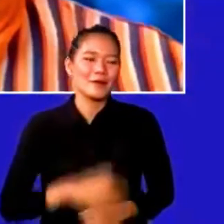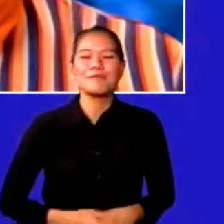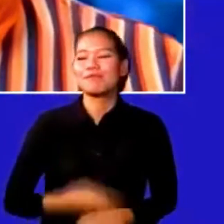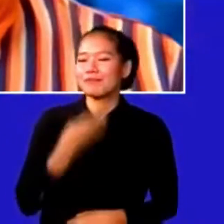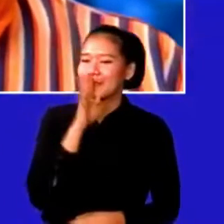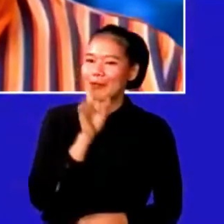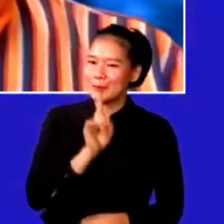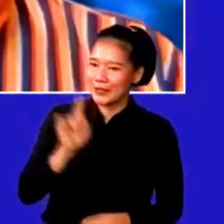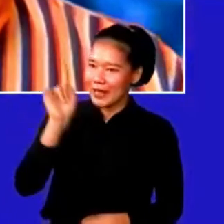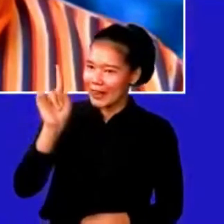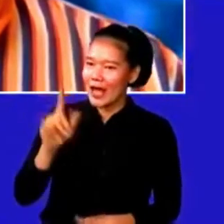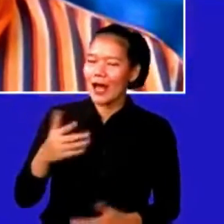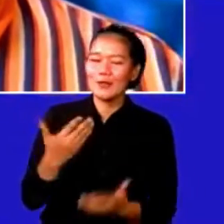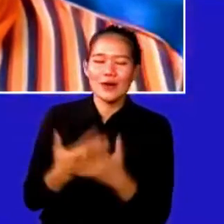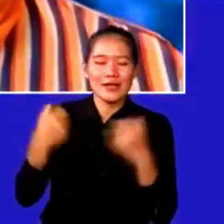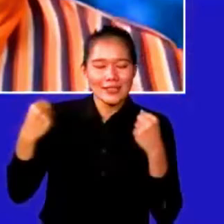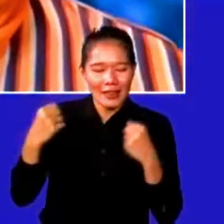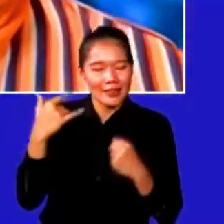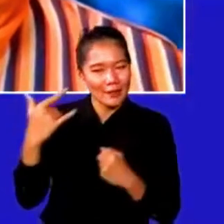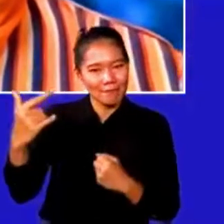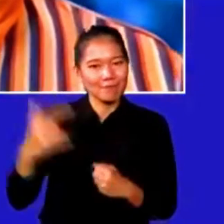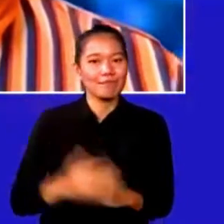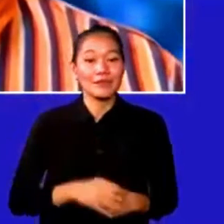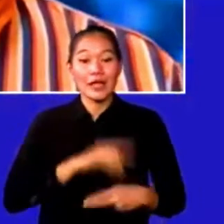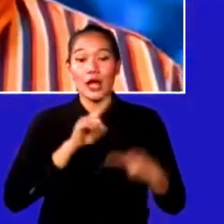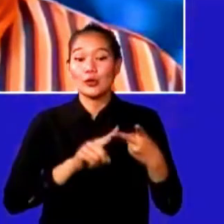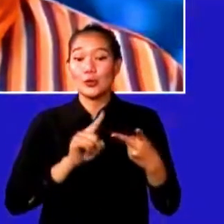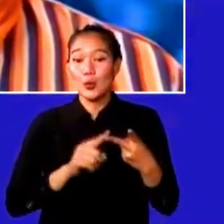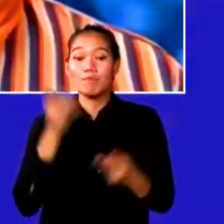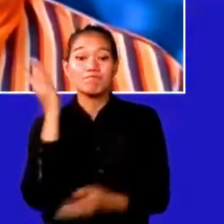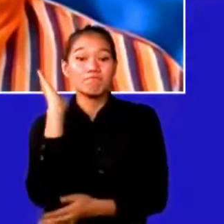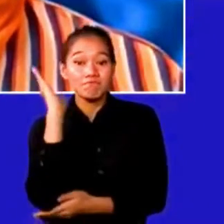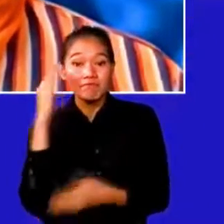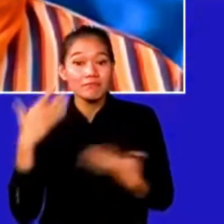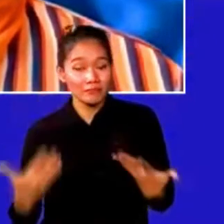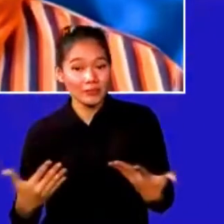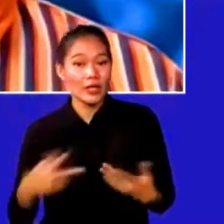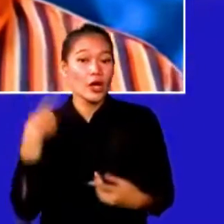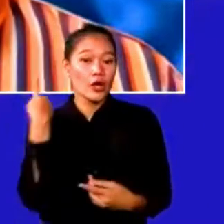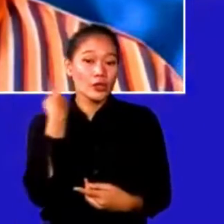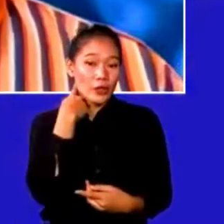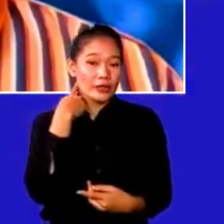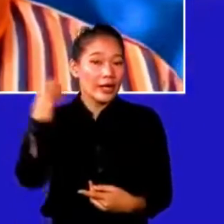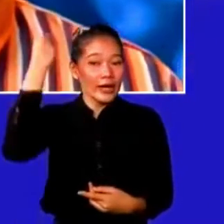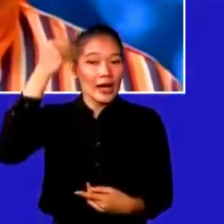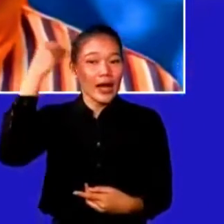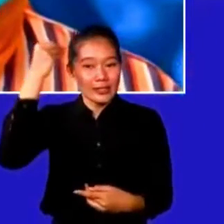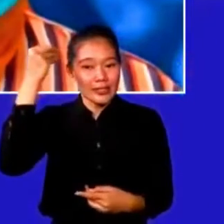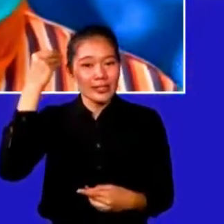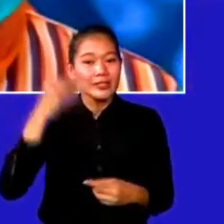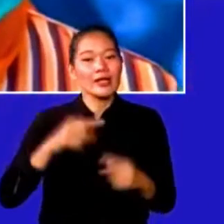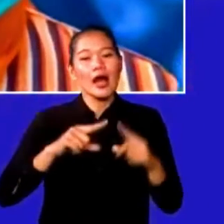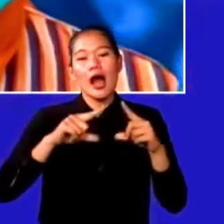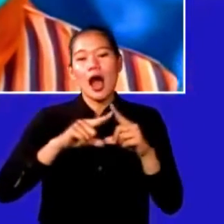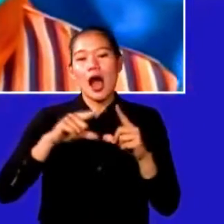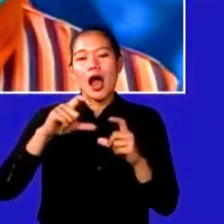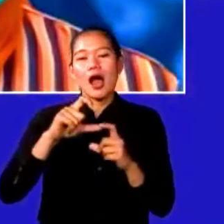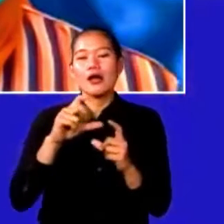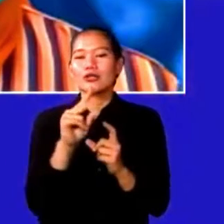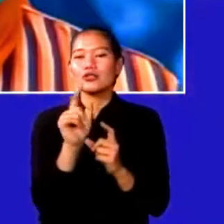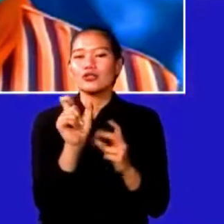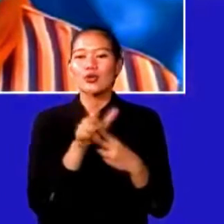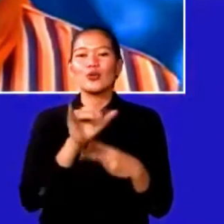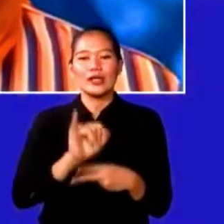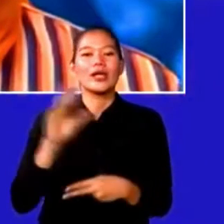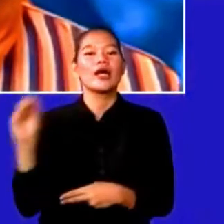Alhamdulillah semoga sehat selalu dan narasumber kedua kita Doktor Haji Muhammad asrorun Ni'am sholeh Ma